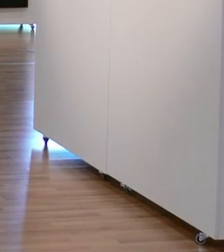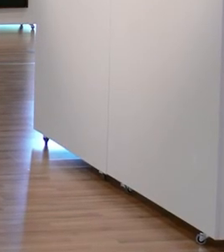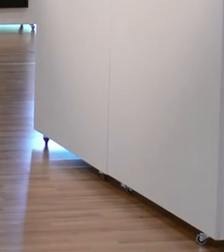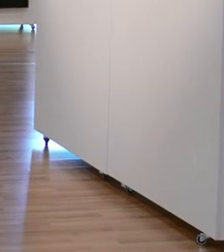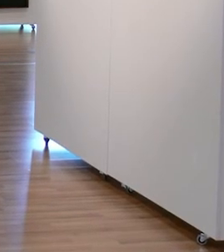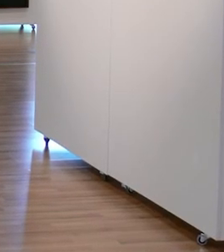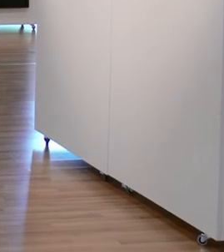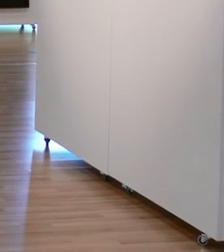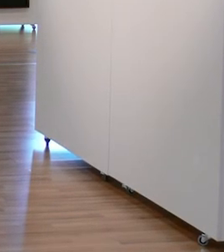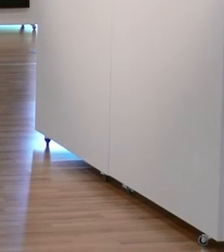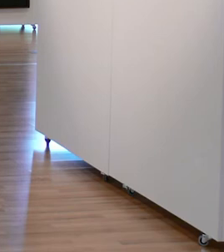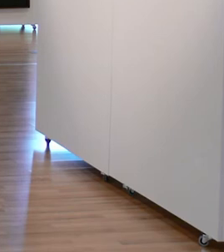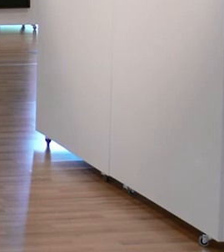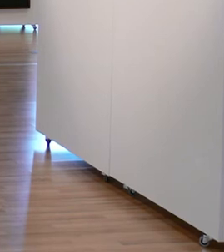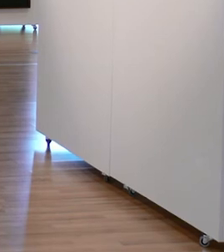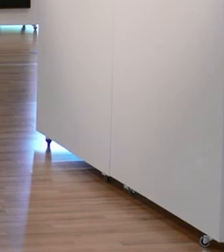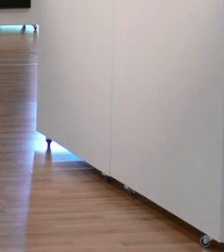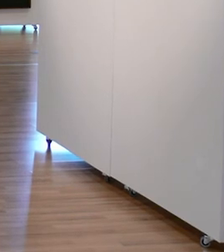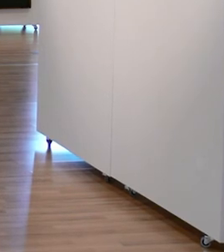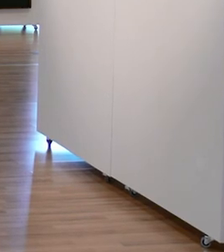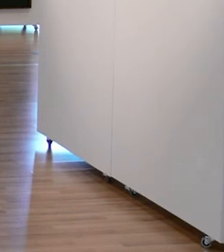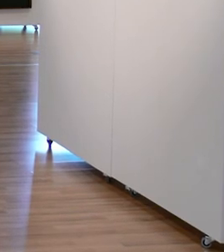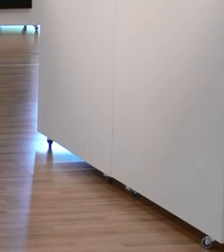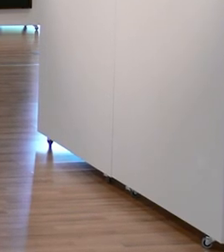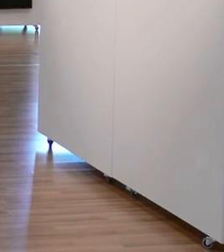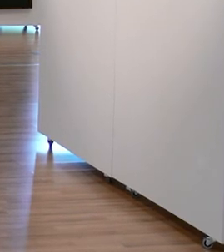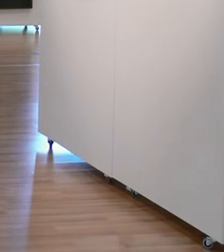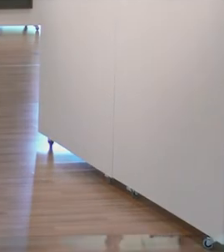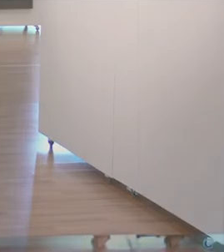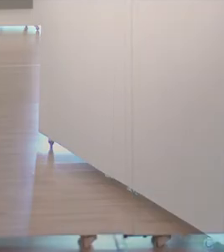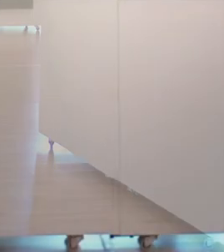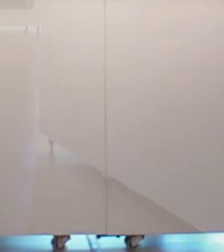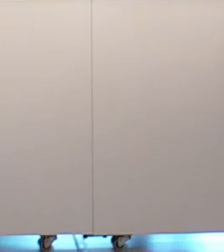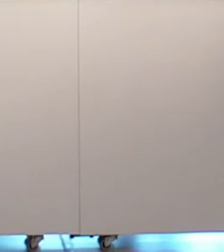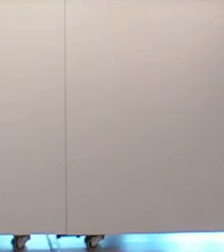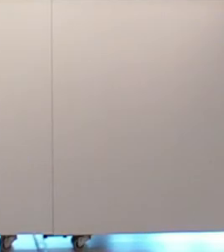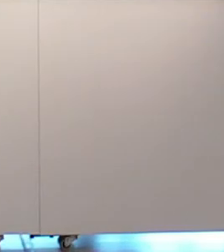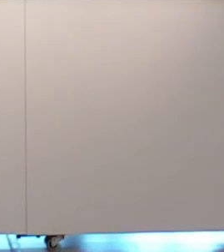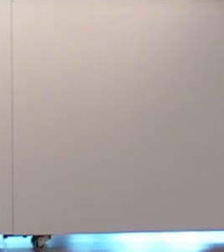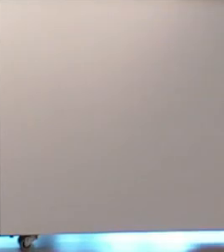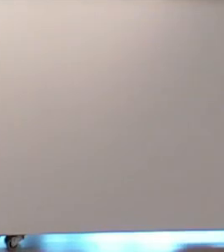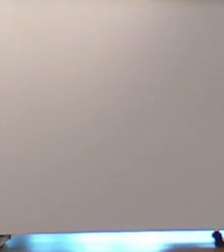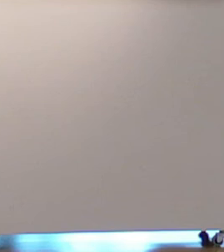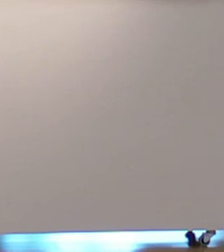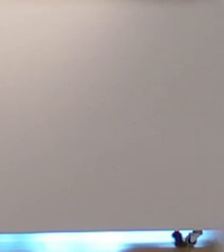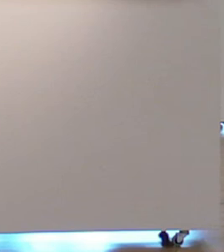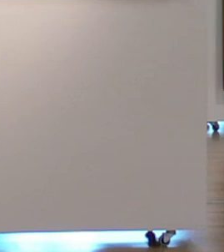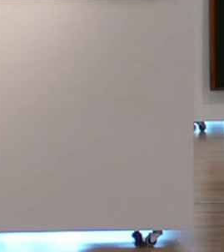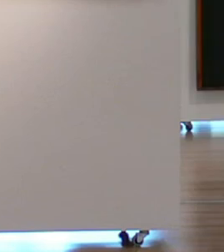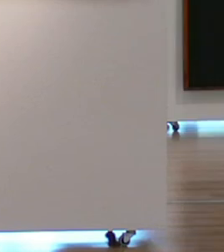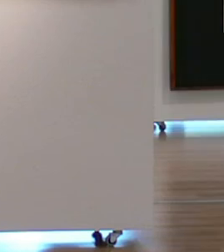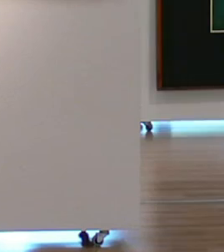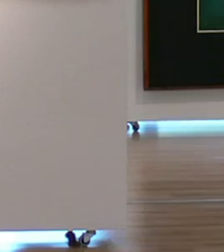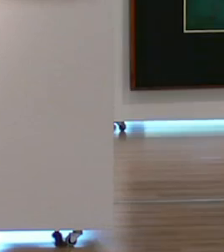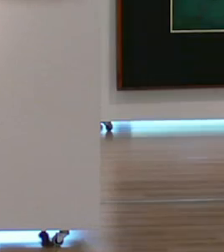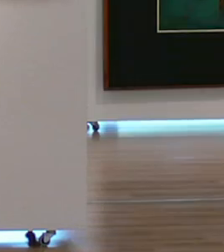czy Jonasz Stern, Andrzej Podolak pozostaje wierny sztuce abstrakcyjnej do dziś. W swej indywidualnej stylistyce jest rozpoznawalny